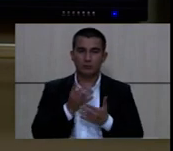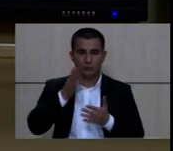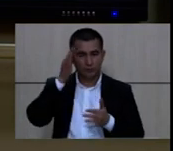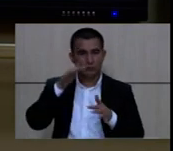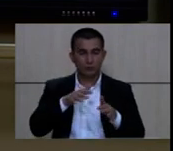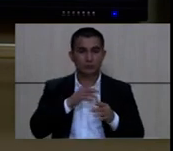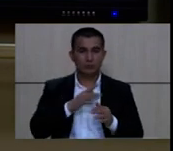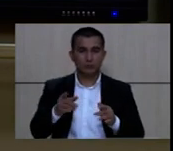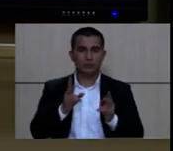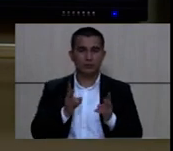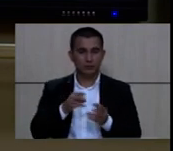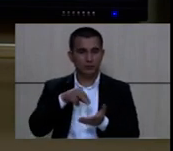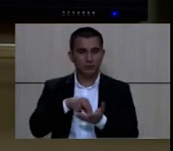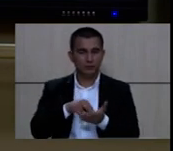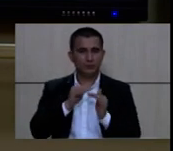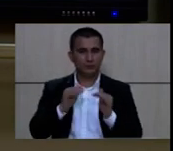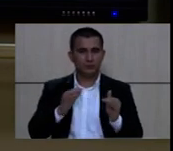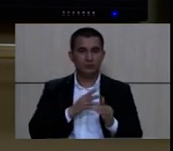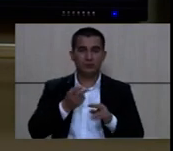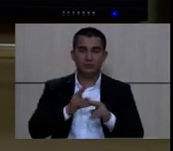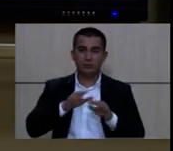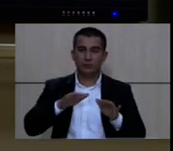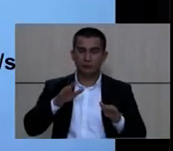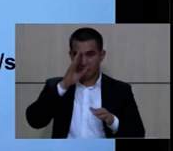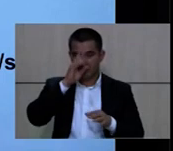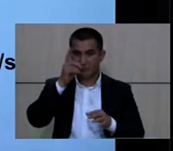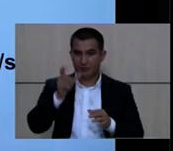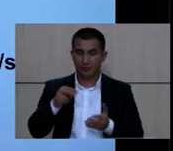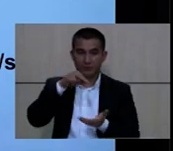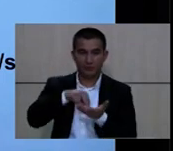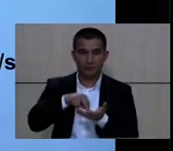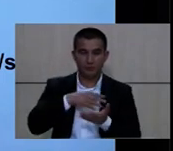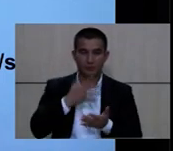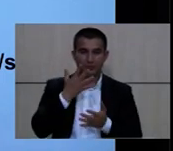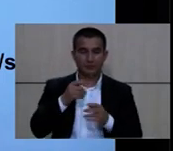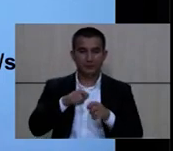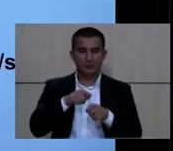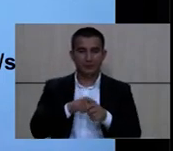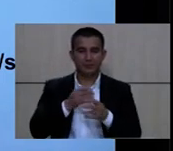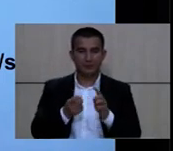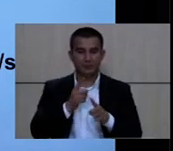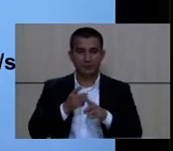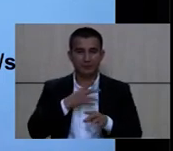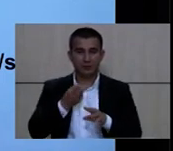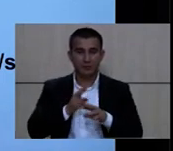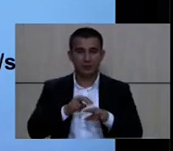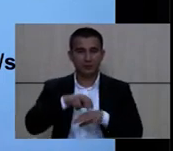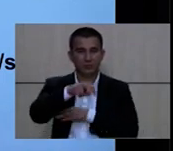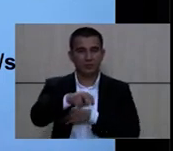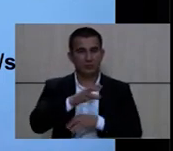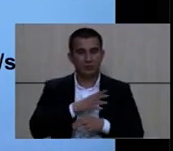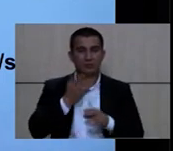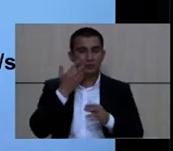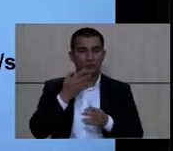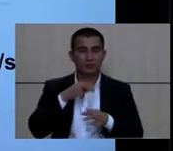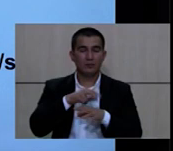tinch turibdi. Bola qayiqda turgan vaqtda, demak, bola 5 metr sekund tezlik bilan qayiqdan sakradi.